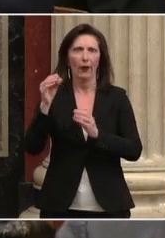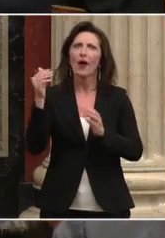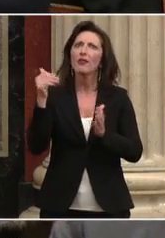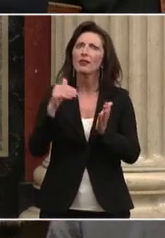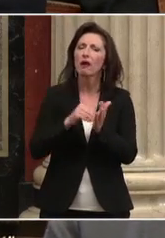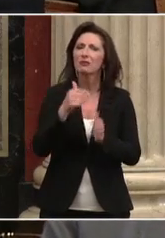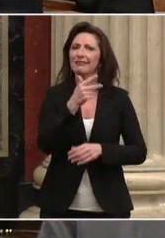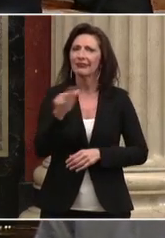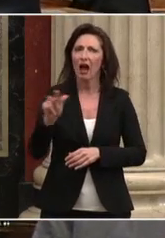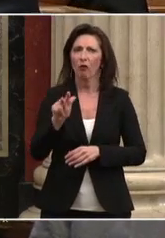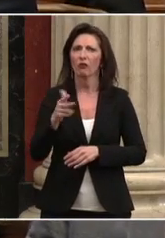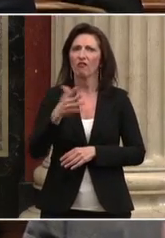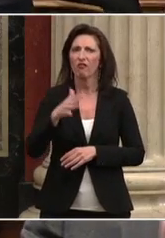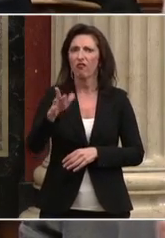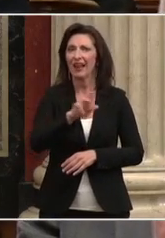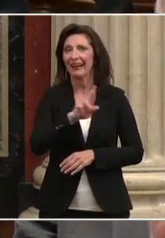im Vorjahr.